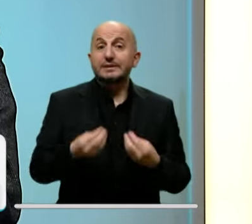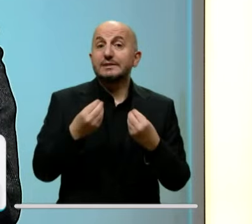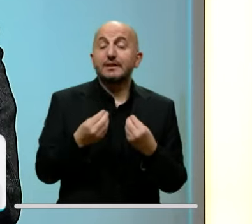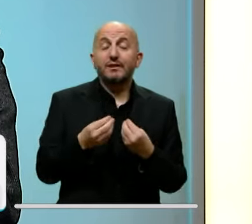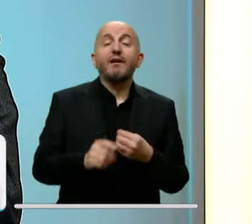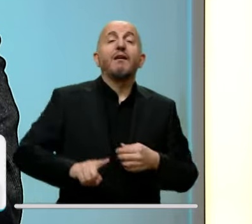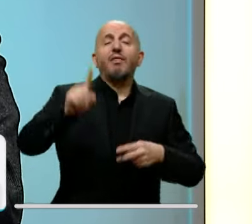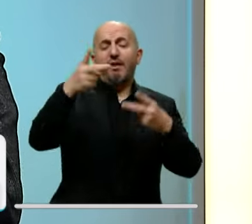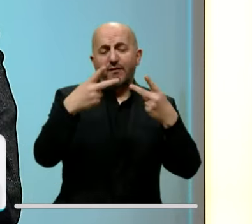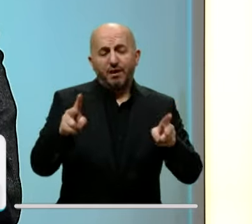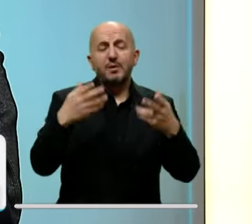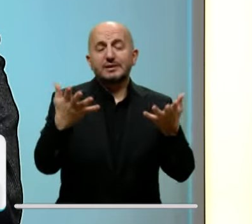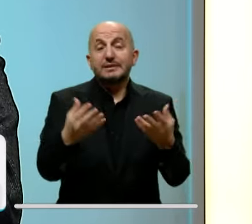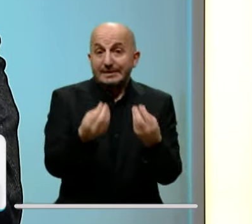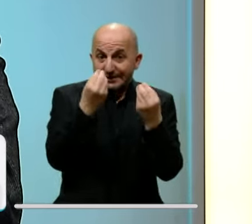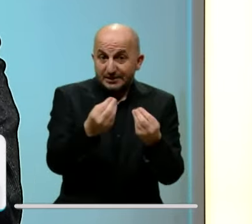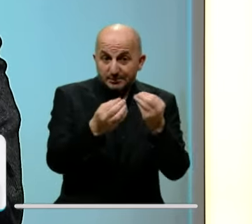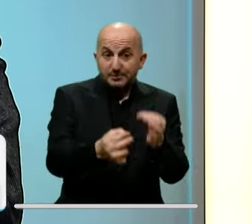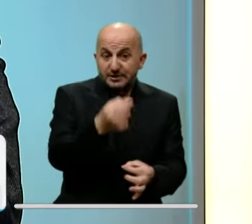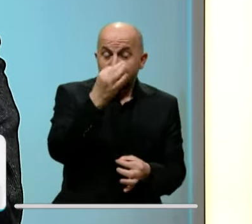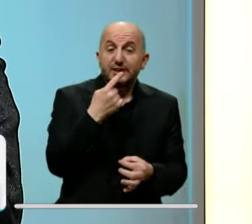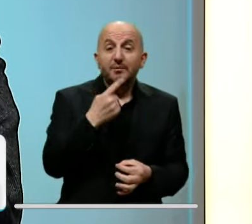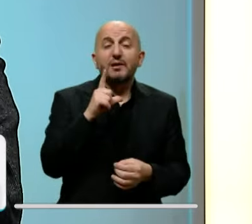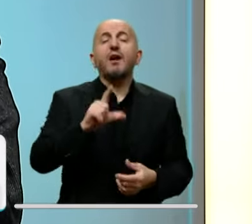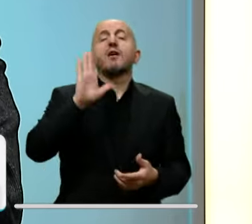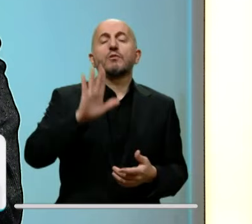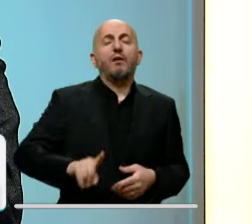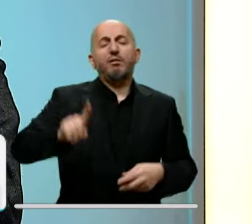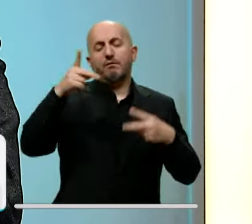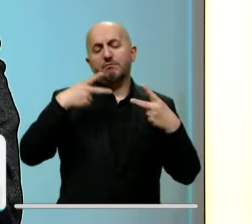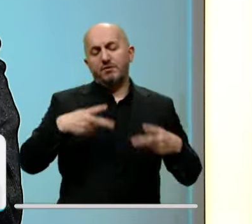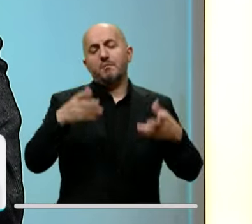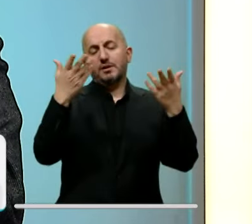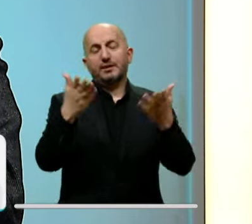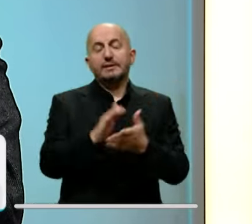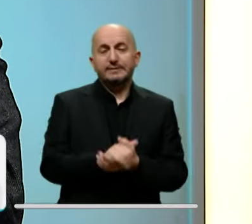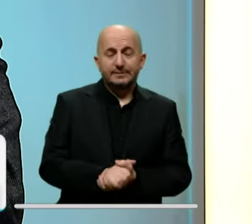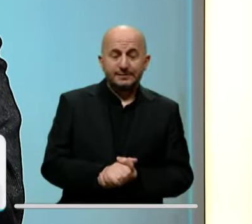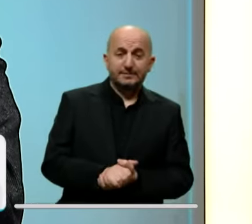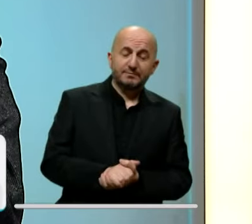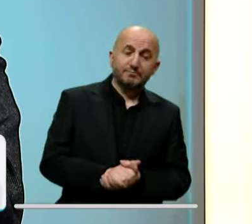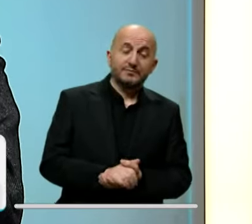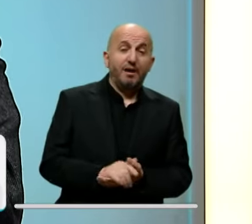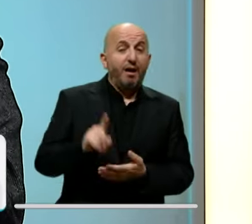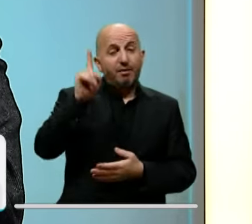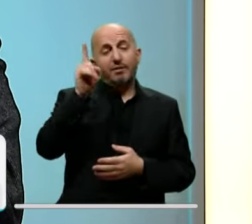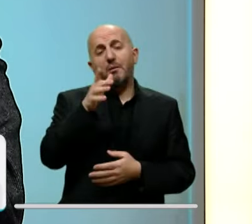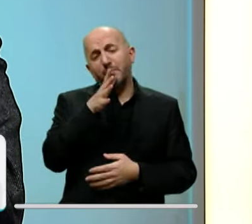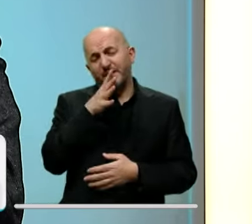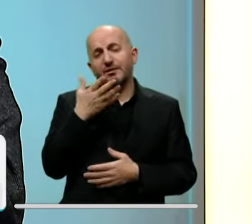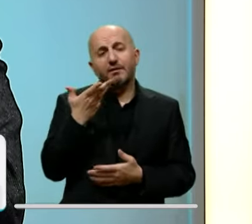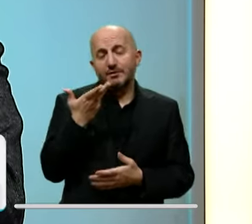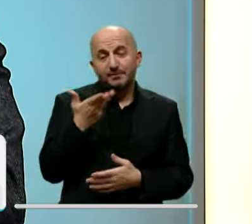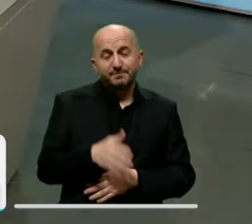Kim Allah iyi bir kimse de demesine gerek yok Allah rahmet eylesin Allah nasıl biliyorsa öyle yapsın